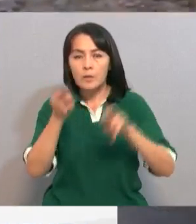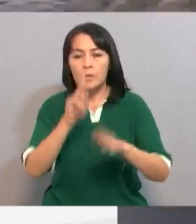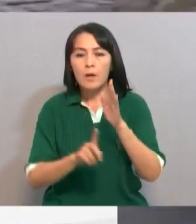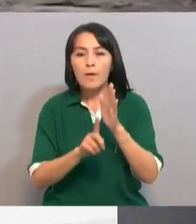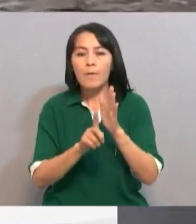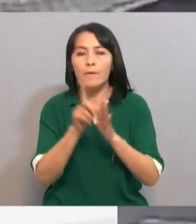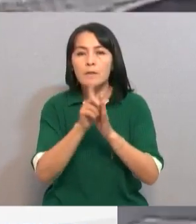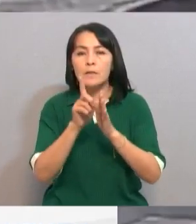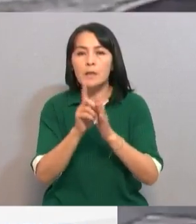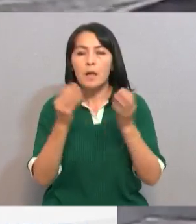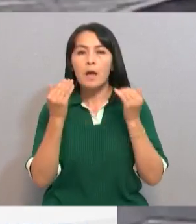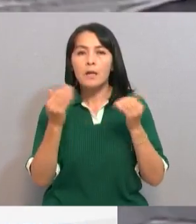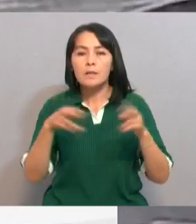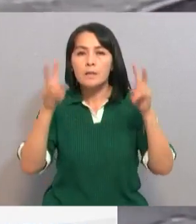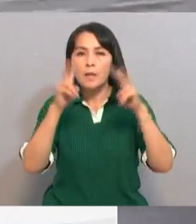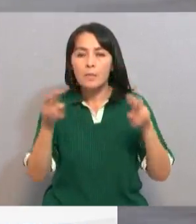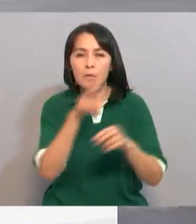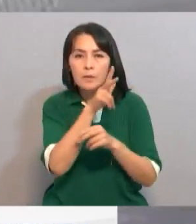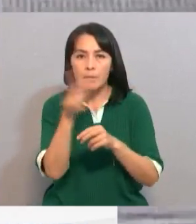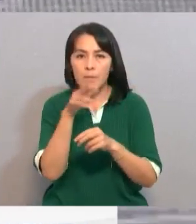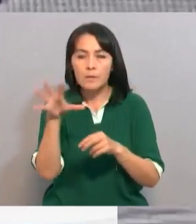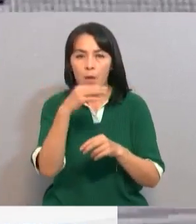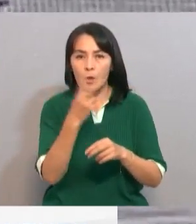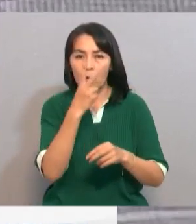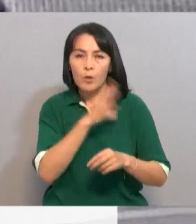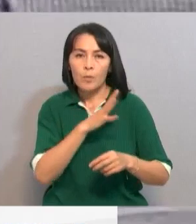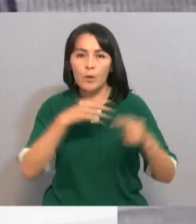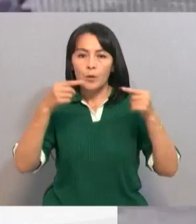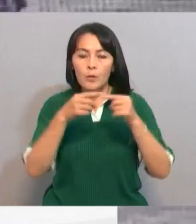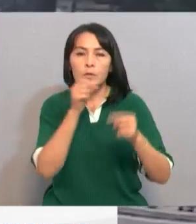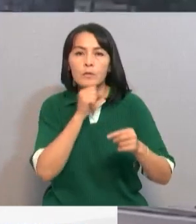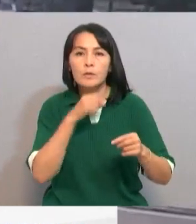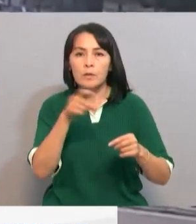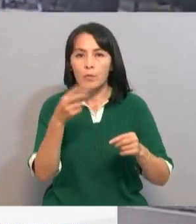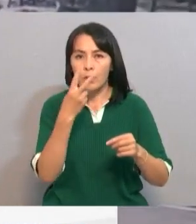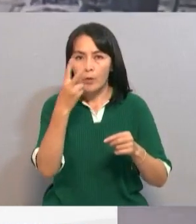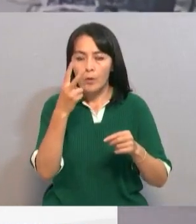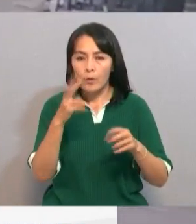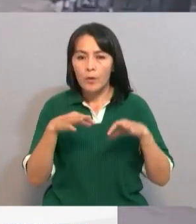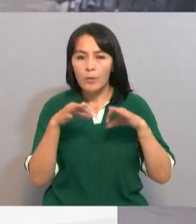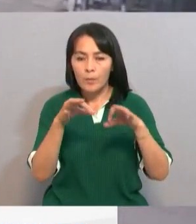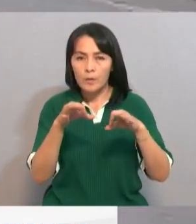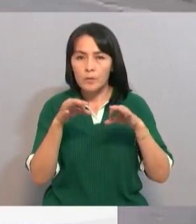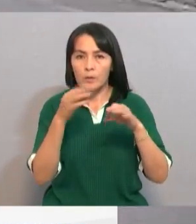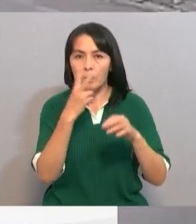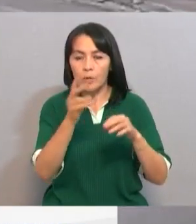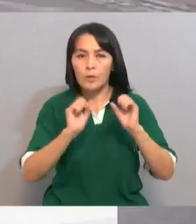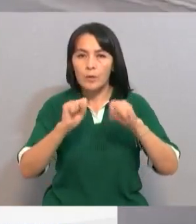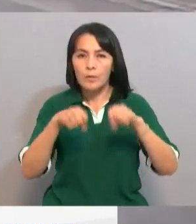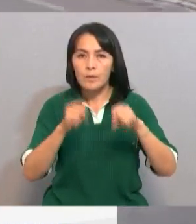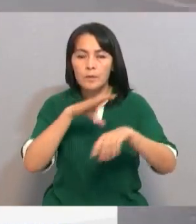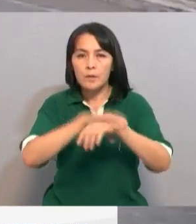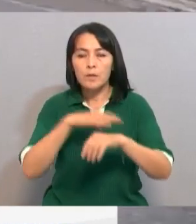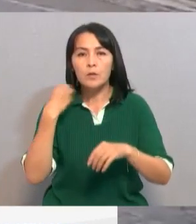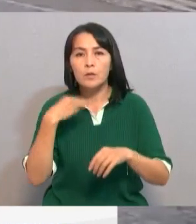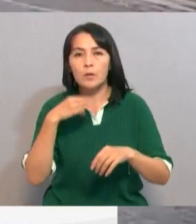оперативно разыскания проверили запись камер видеонаблюдения установили похитителей и проследили маршрут их движения мото угонщиков задержали